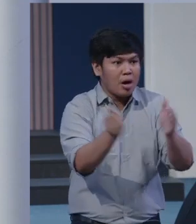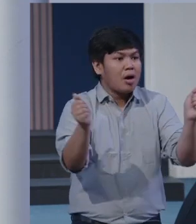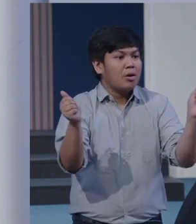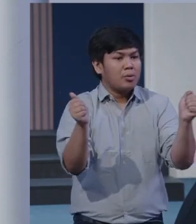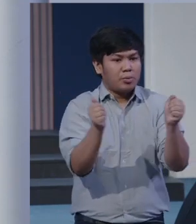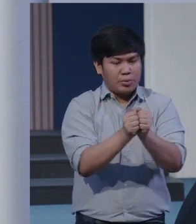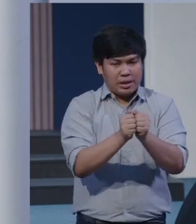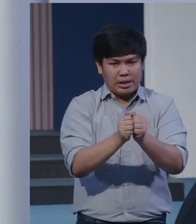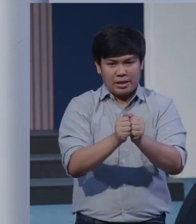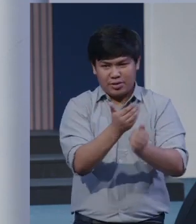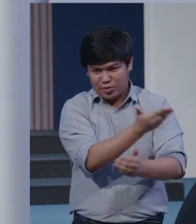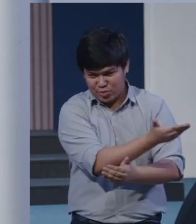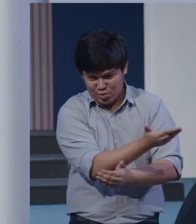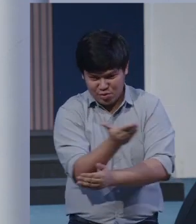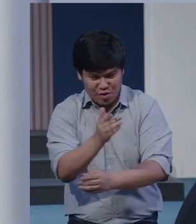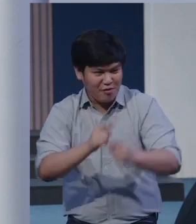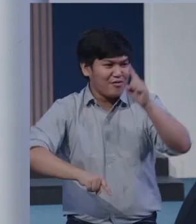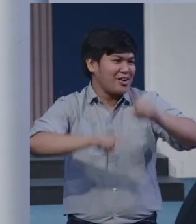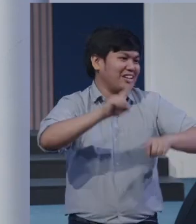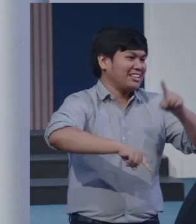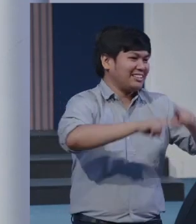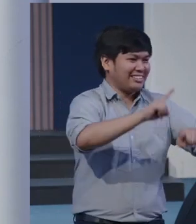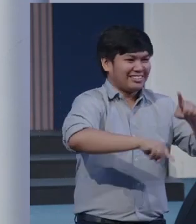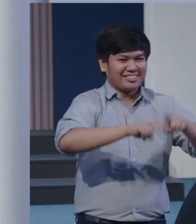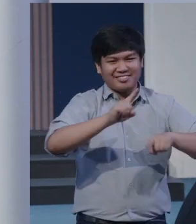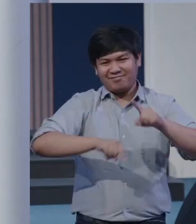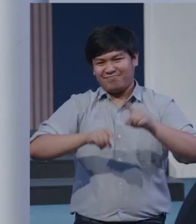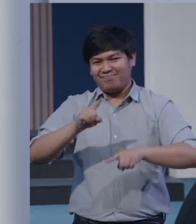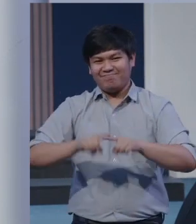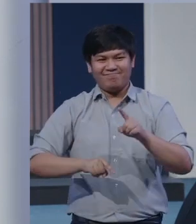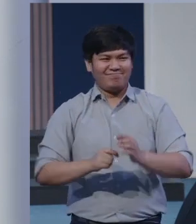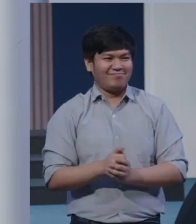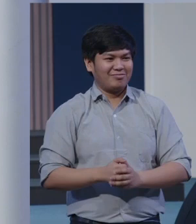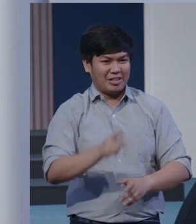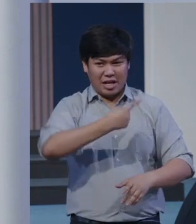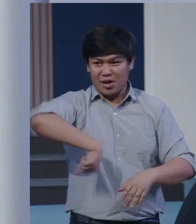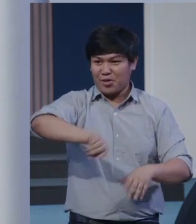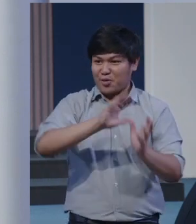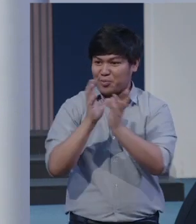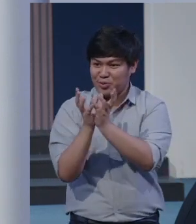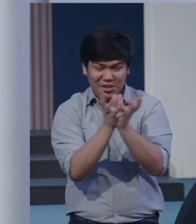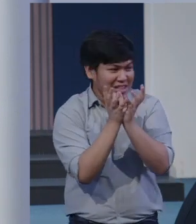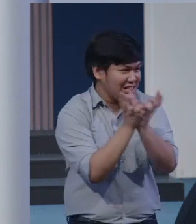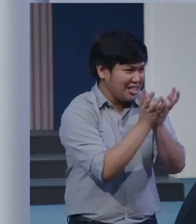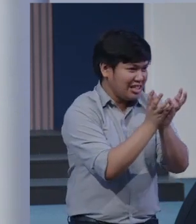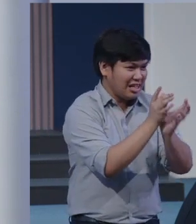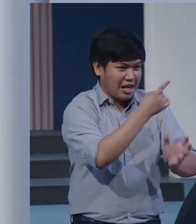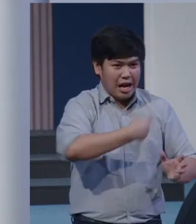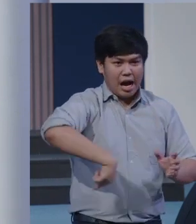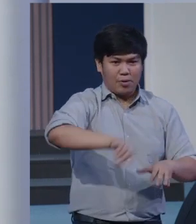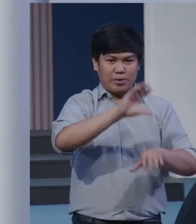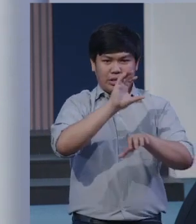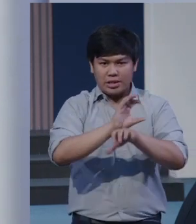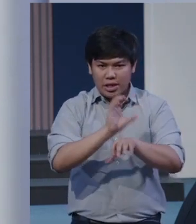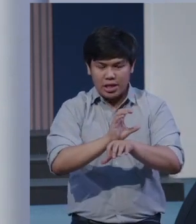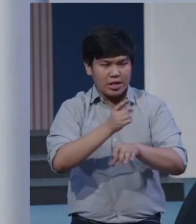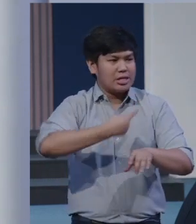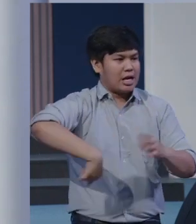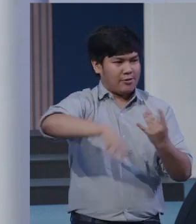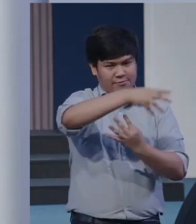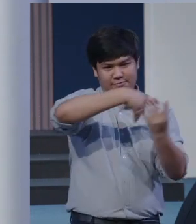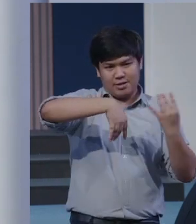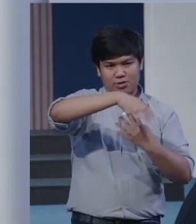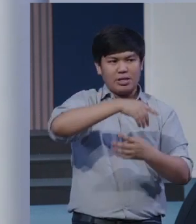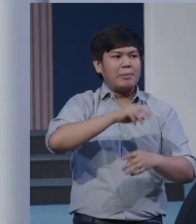neb ang ating Neighbor ay mga kasama natin sa komunidad kasama natin sa ating sambahayan at kasama